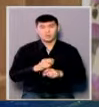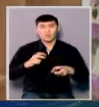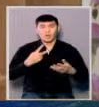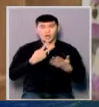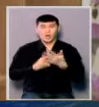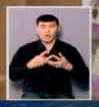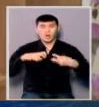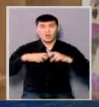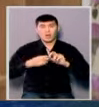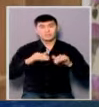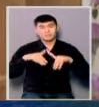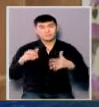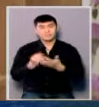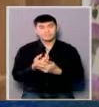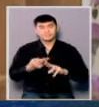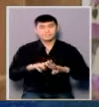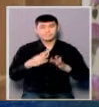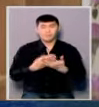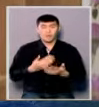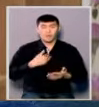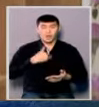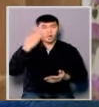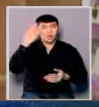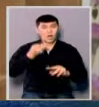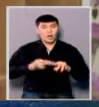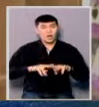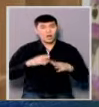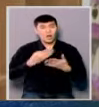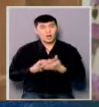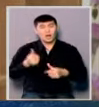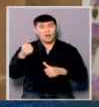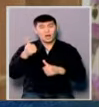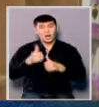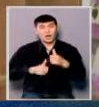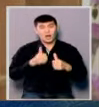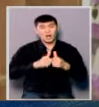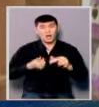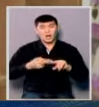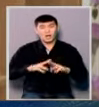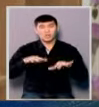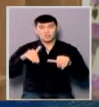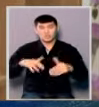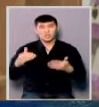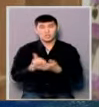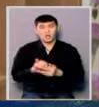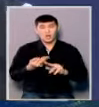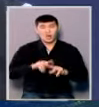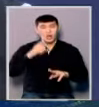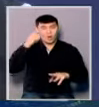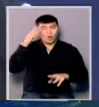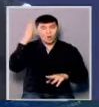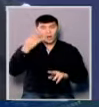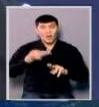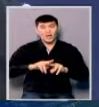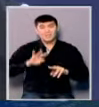мәселелер қазір көтеріліп жатыр. Біздің ойымызша бұлардың қай-қайсысы да сол өзінің шешімін табады ғой деген ойдамыз. Сондай